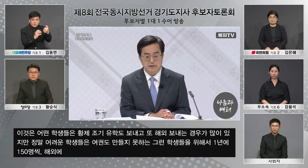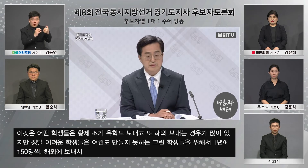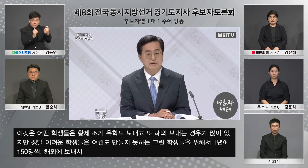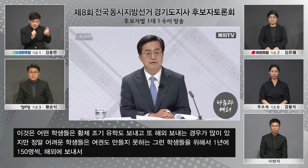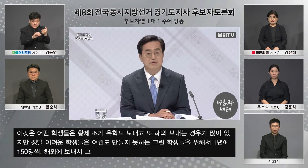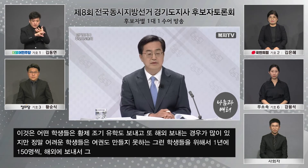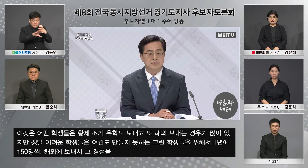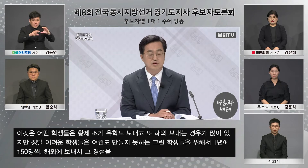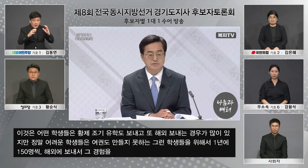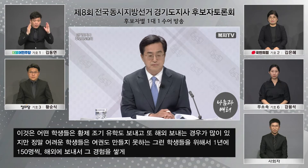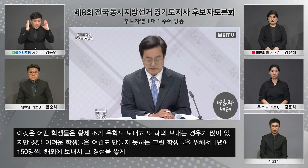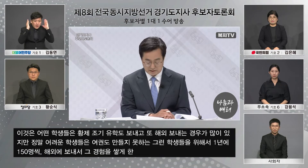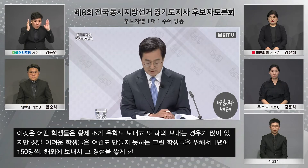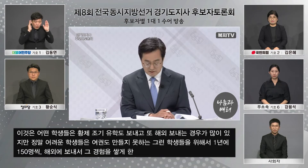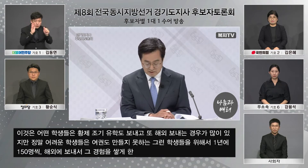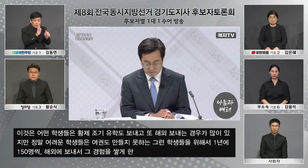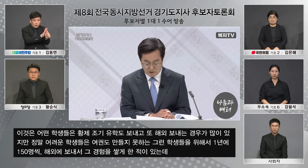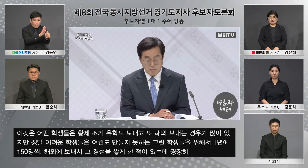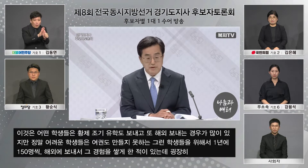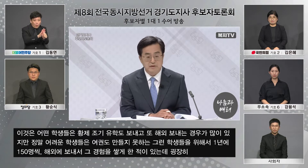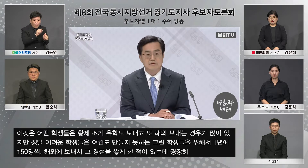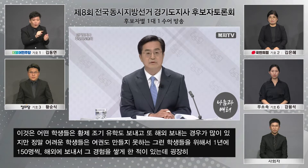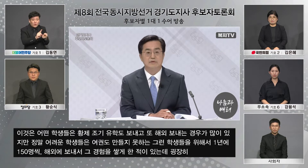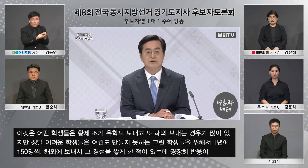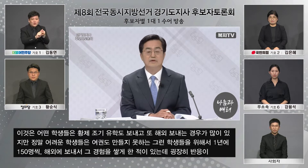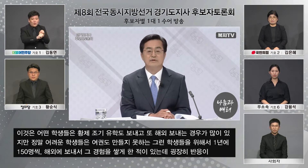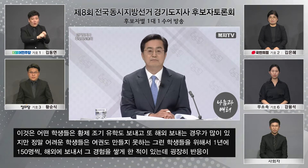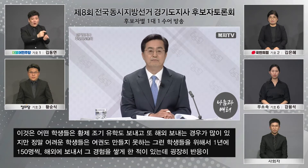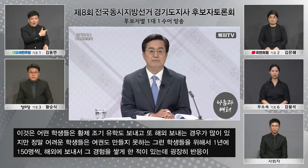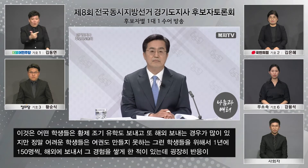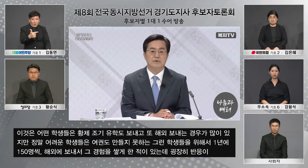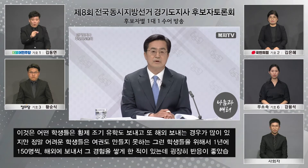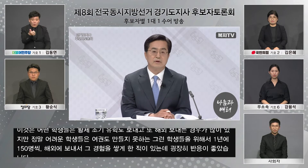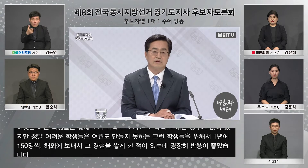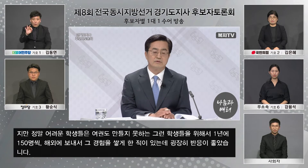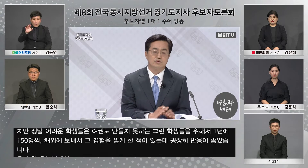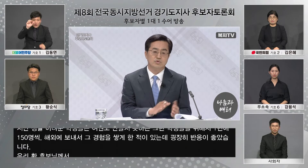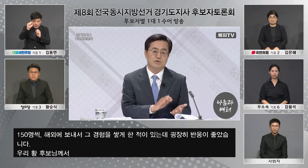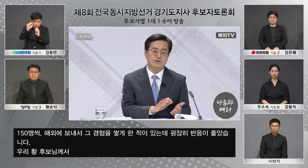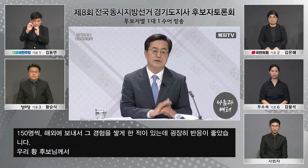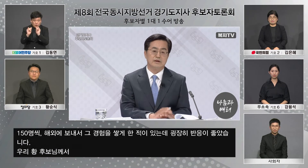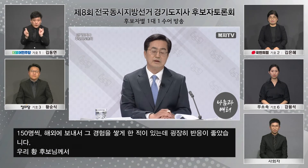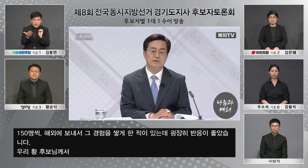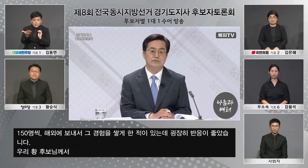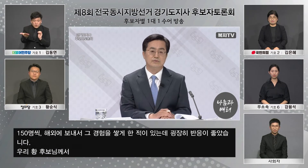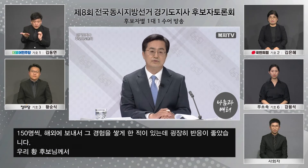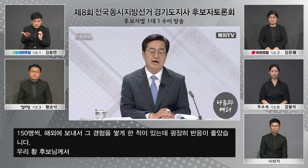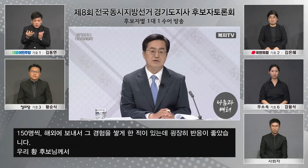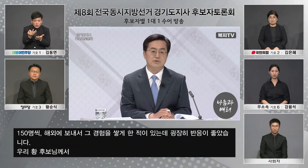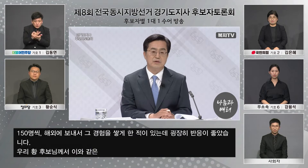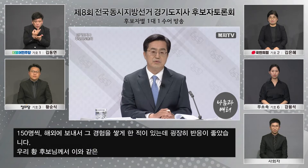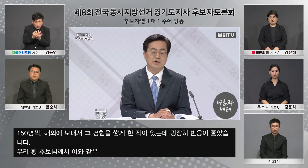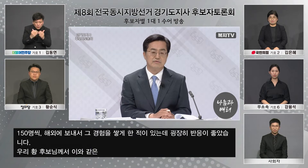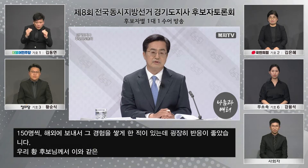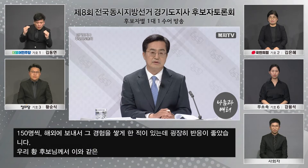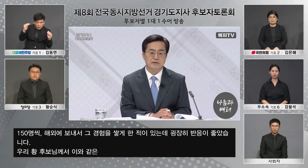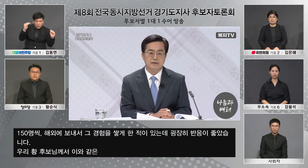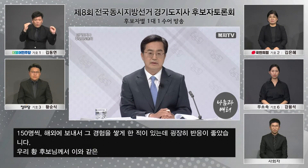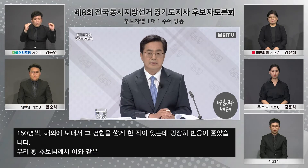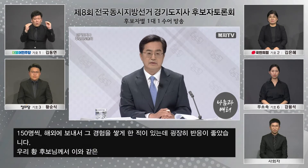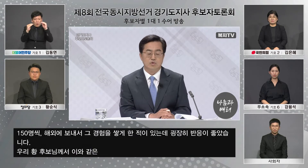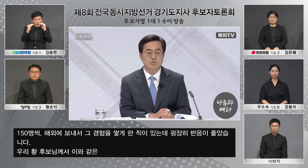한 적이 있는데 굉장히 반응이 좋았습니다. 우리 황 후보님께서 이와 같은 소득 격차나 또는 양극화로